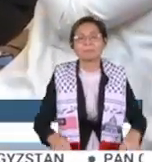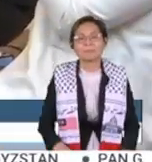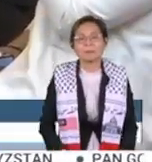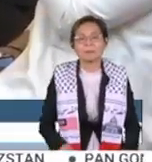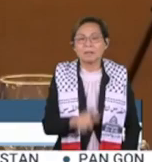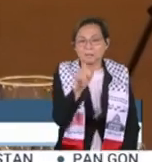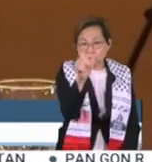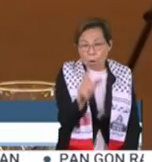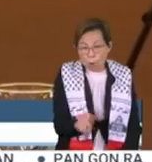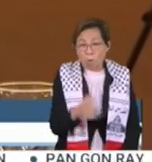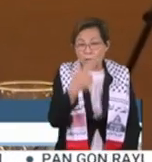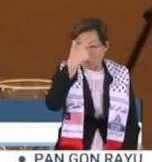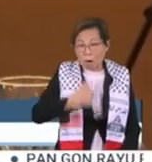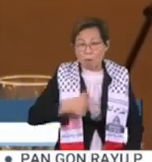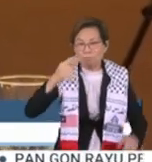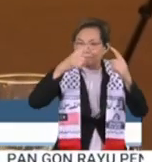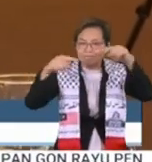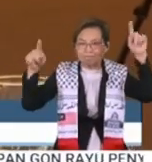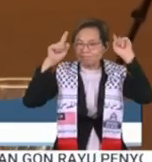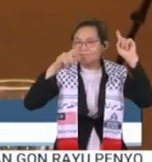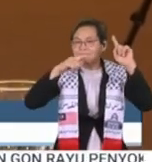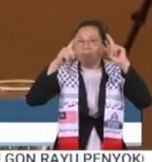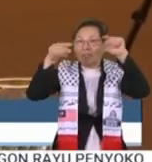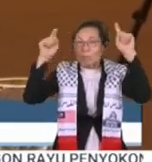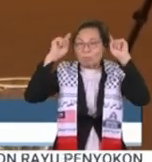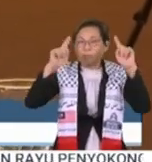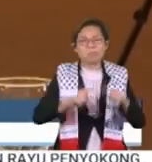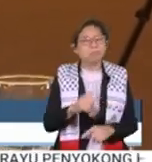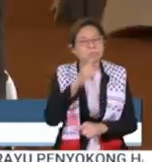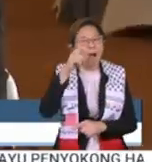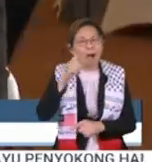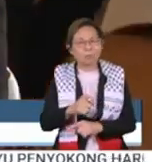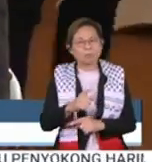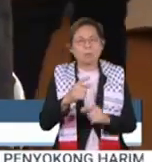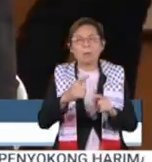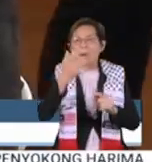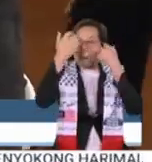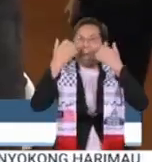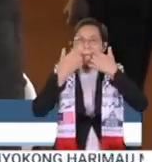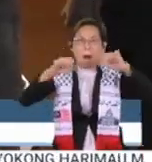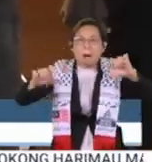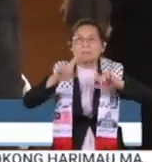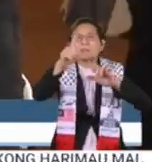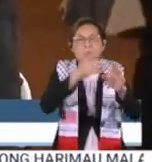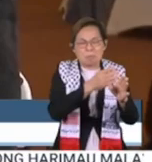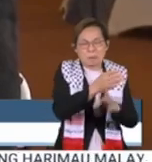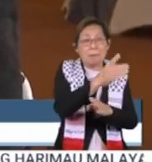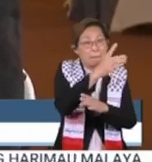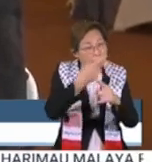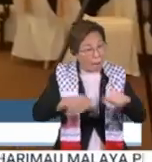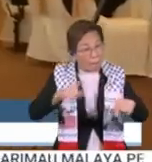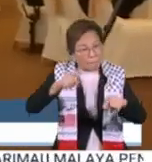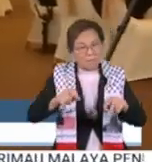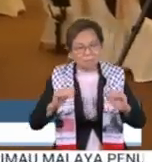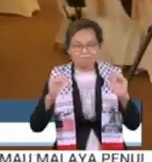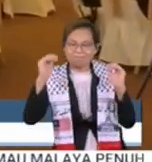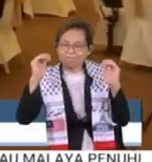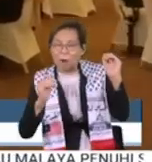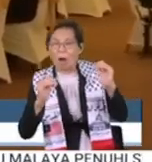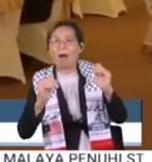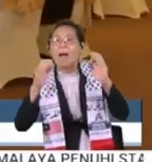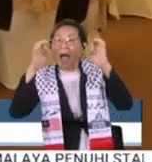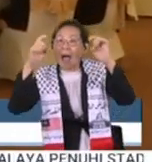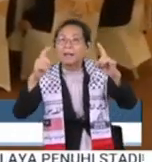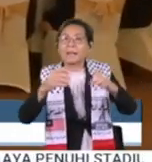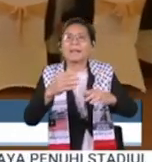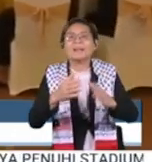Tambahnya, seseorang mahasiswa tidak seharusnya hanya menyerla dalam sesuatu bidang sahaja, namun sebaliknya perlu seimbang dari segi akademik,